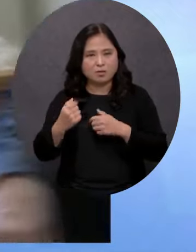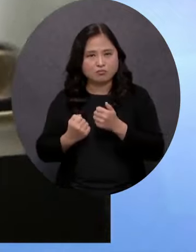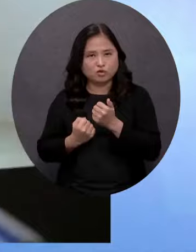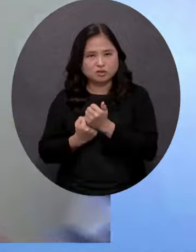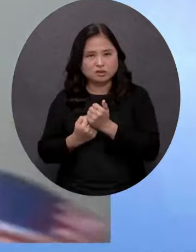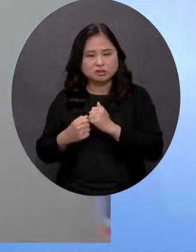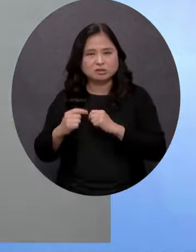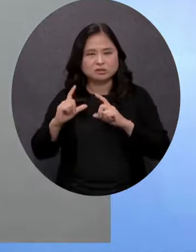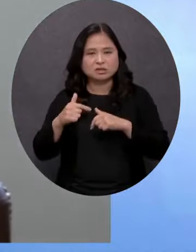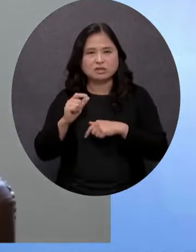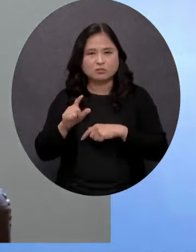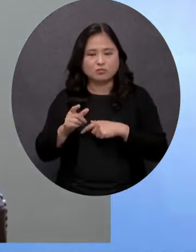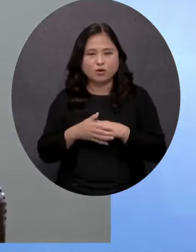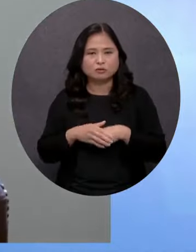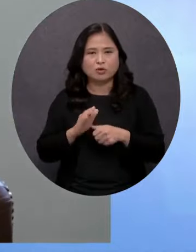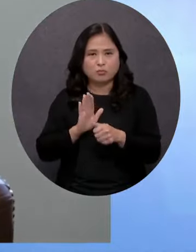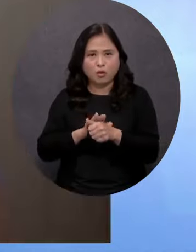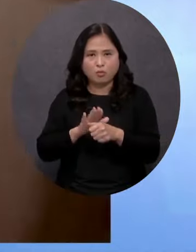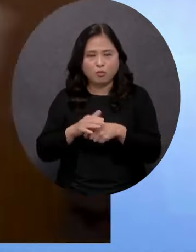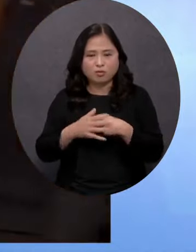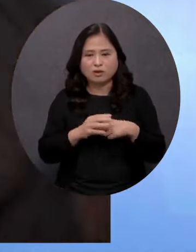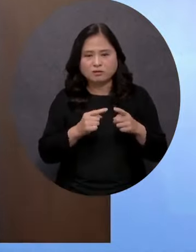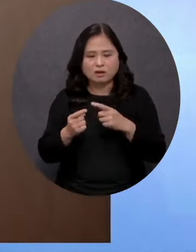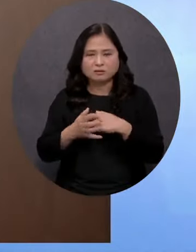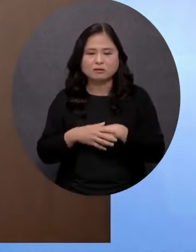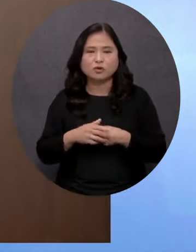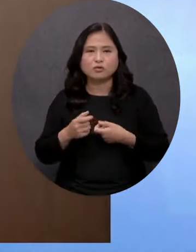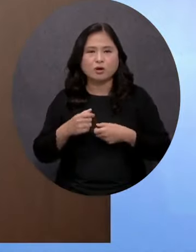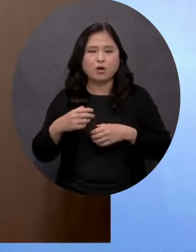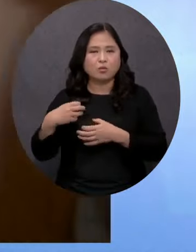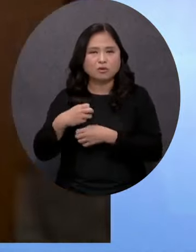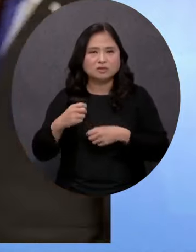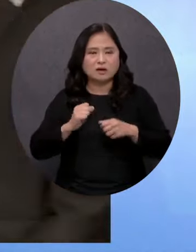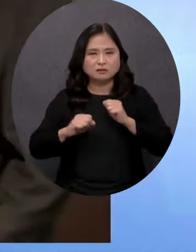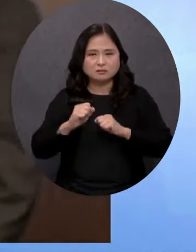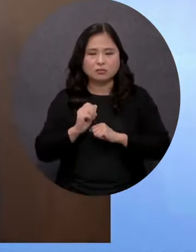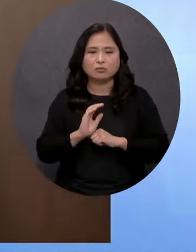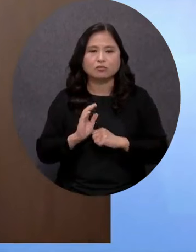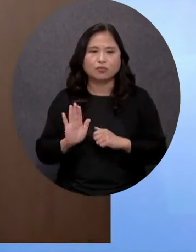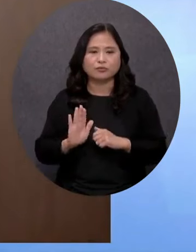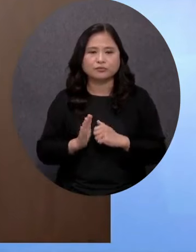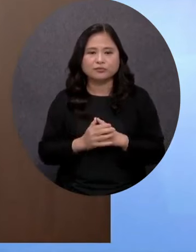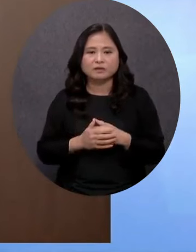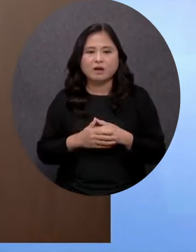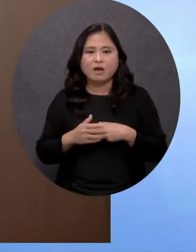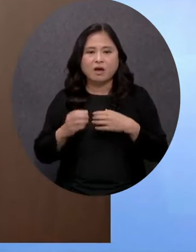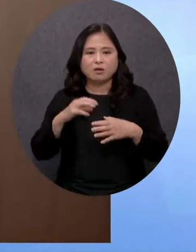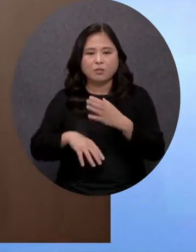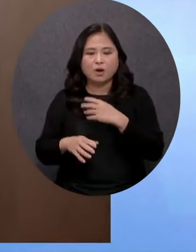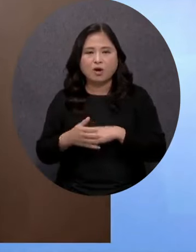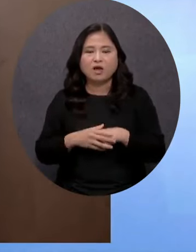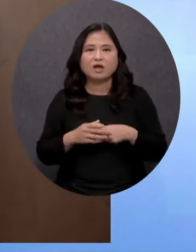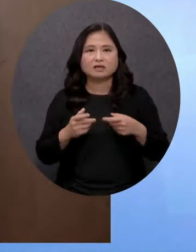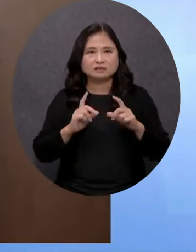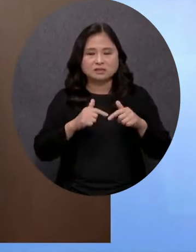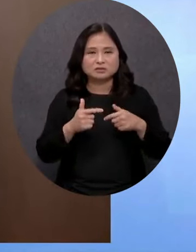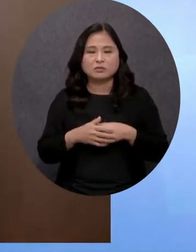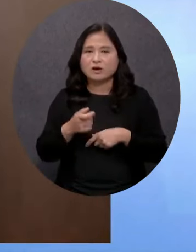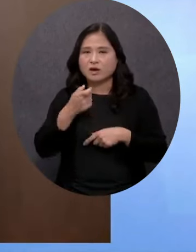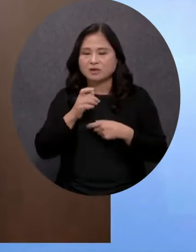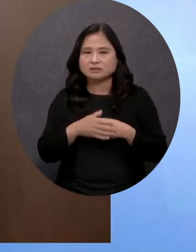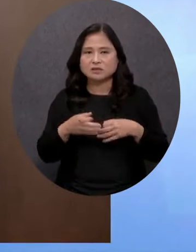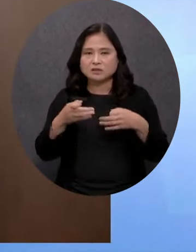拉法采取军事行动，但内塔尼亚胡亦都表明不会接受以色列和哈马斯的协议中有条款涉